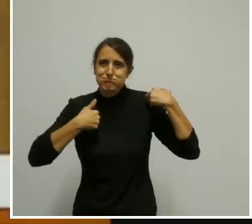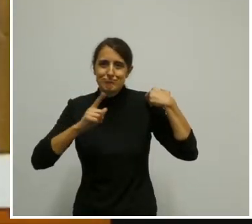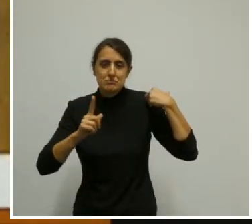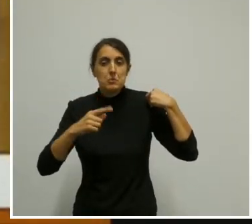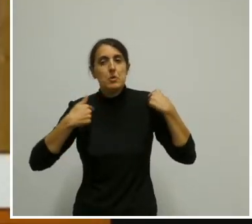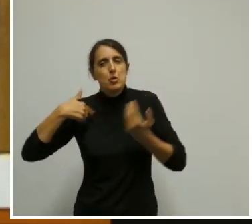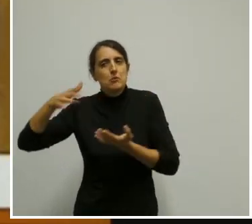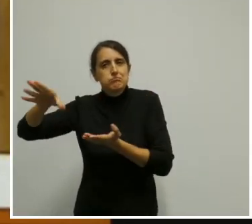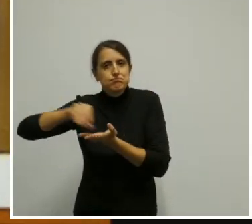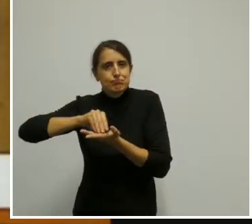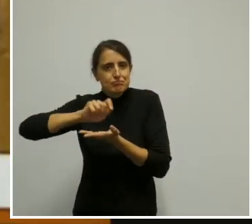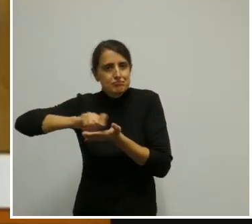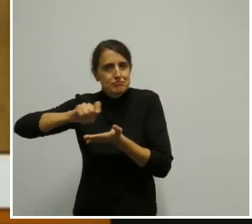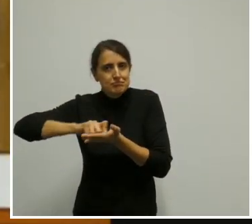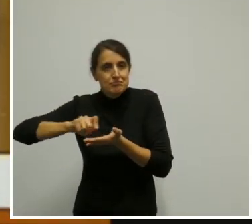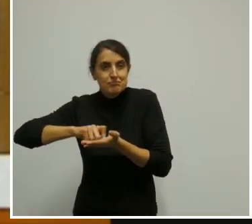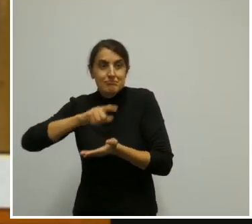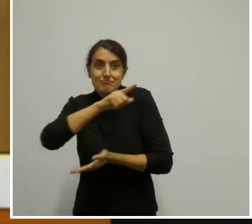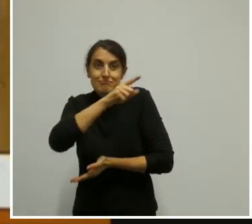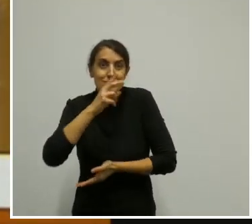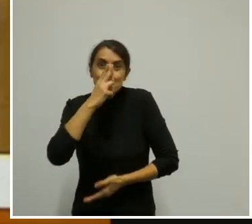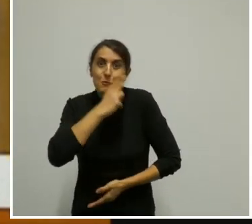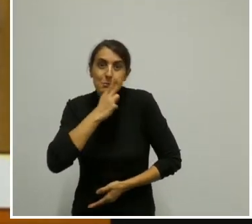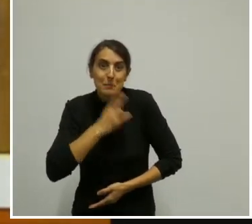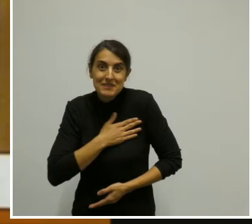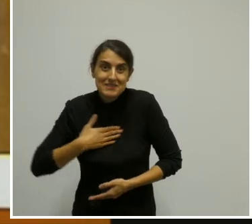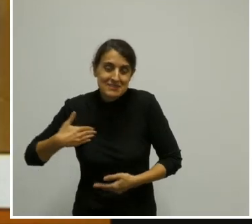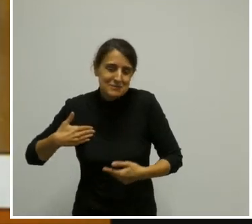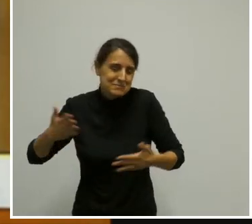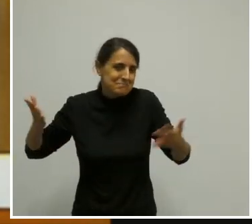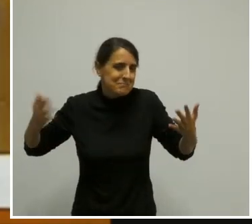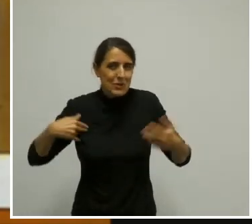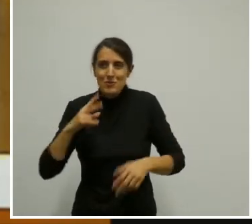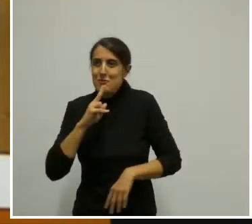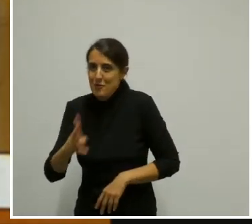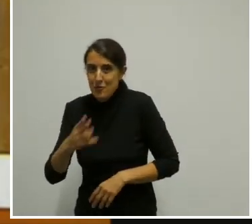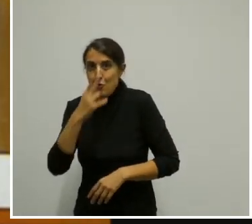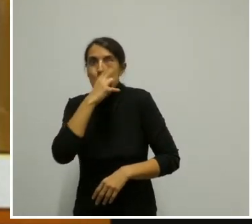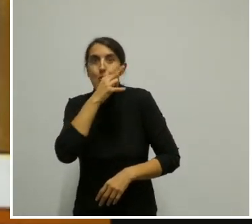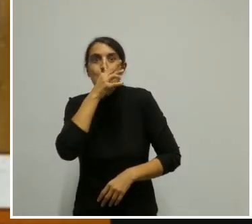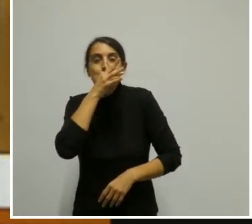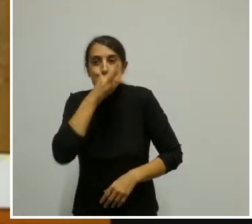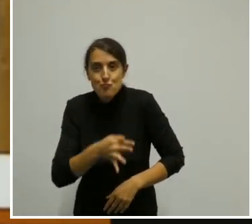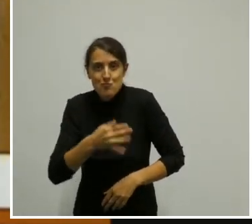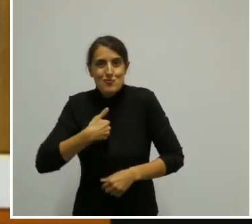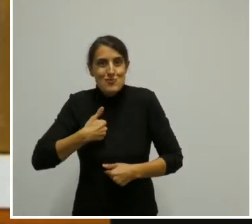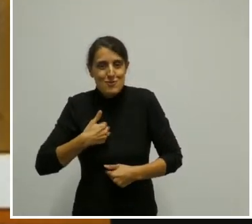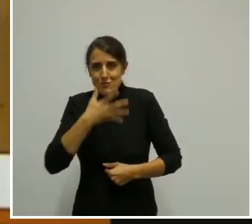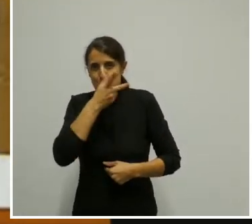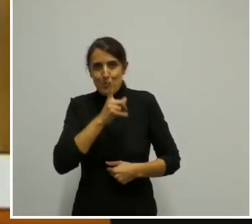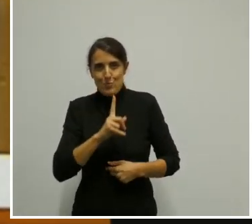trasllado. I si es volen comprometre, sortirà, però no puc comprometre jo perquè no depèn de mi, ho sento.